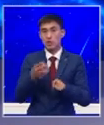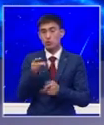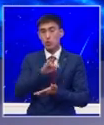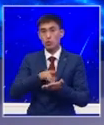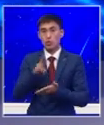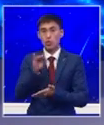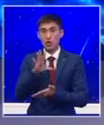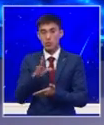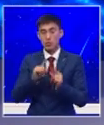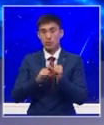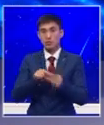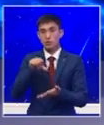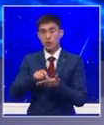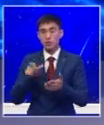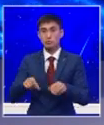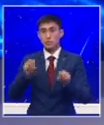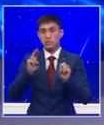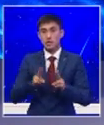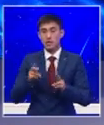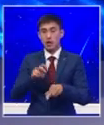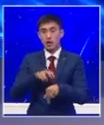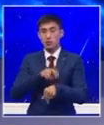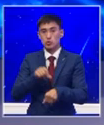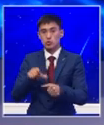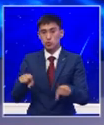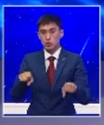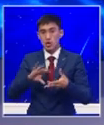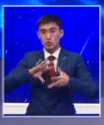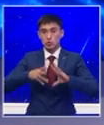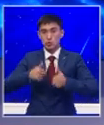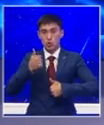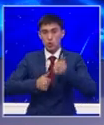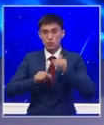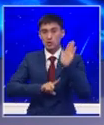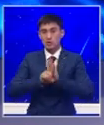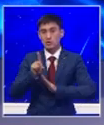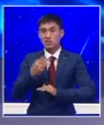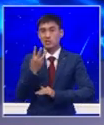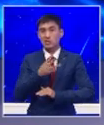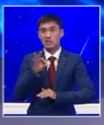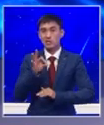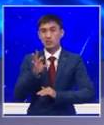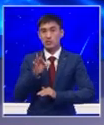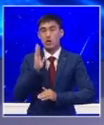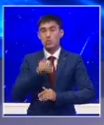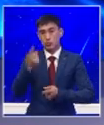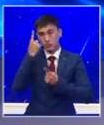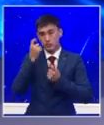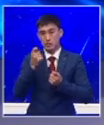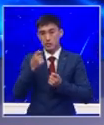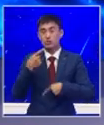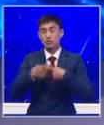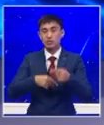городе Кунаев по словам членов специального комиссионного жюри результаты конкурса стартовавшего 3 октября станут